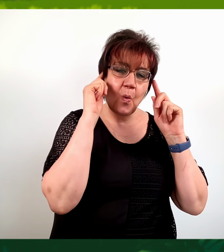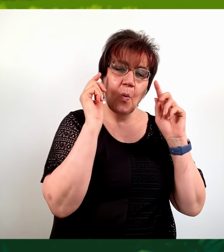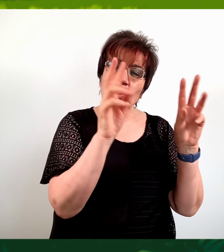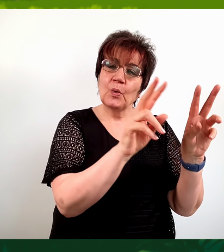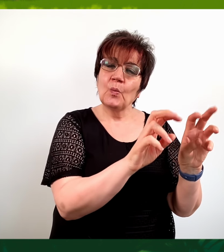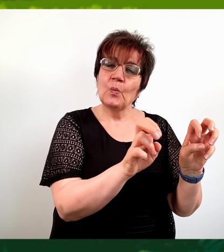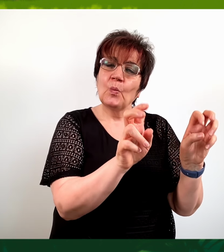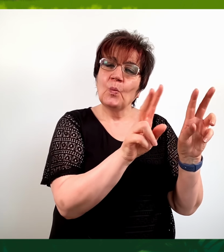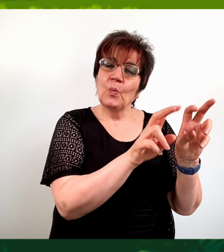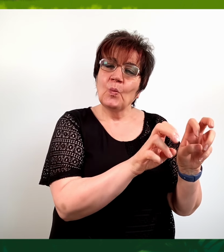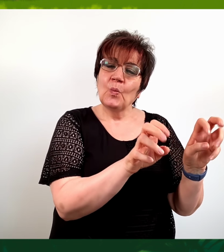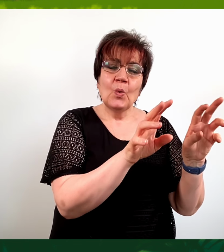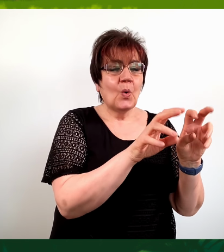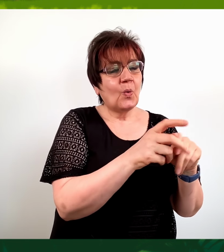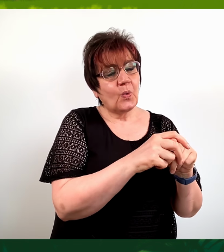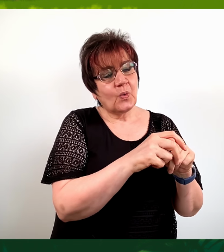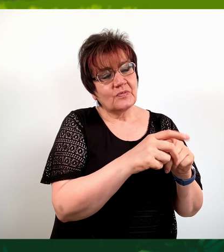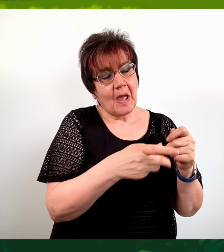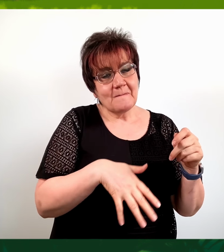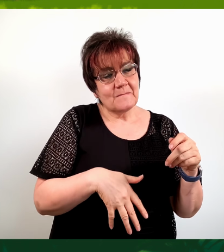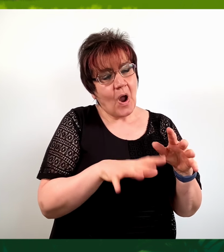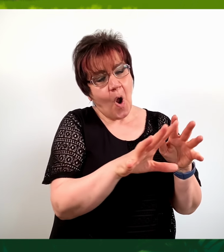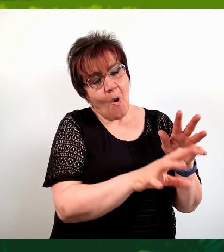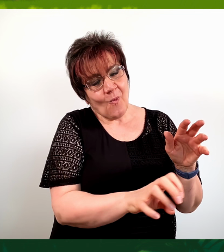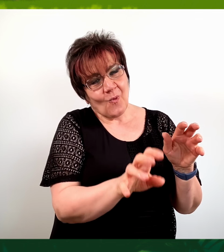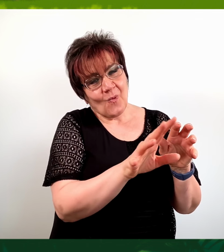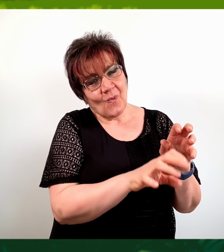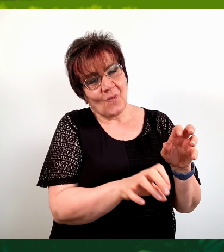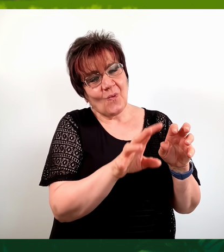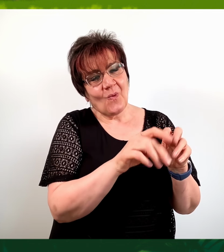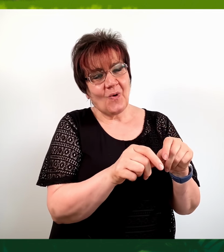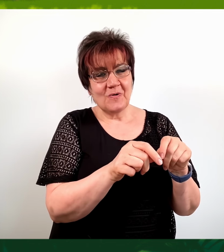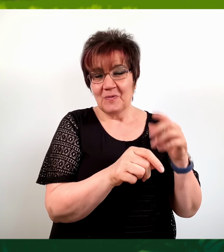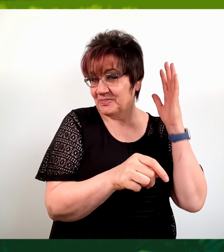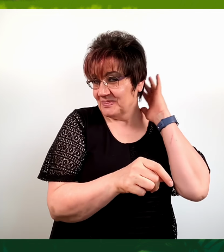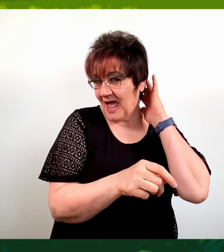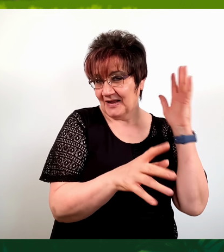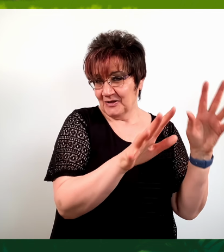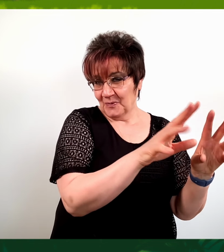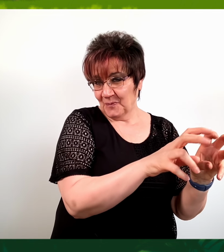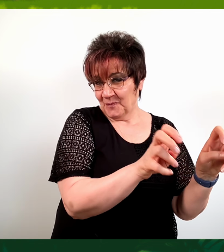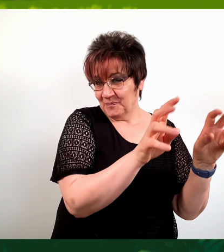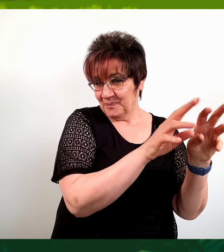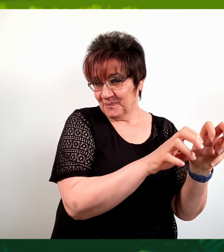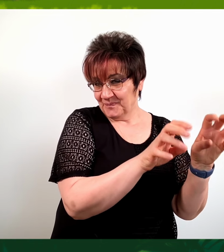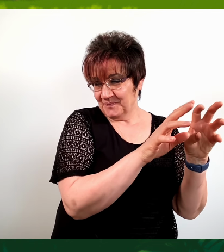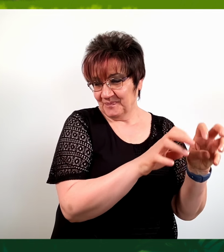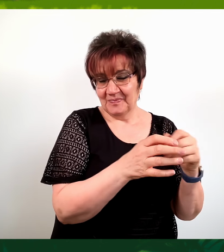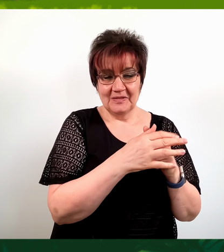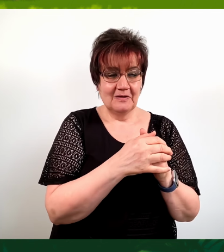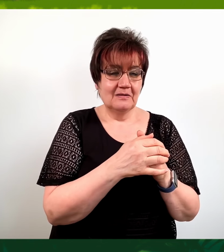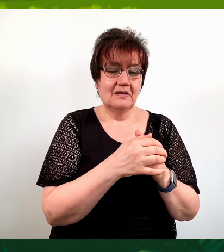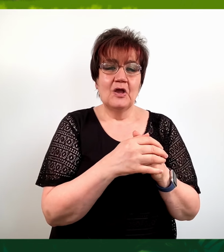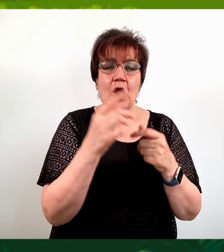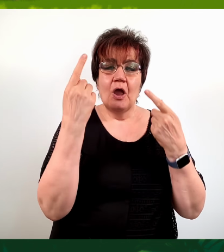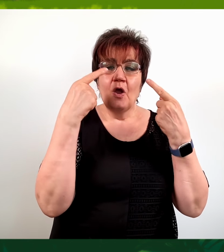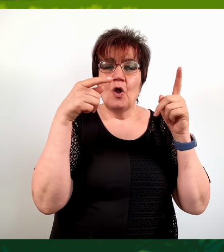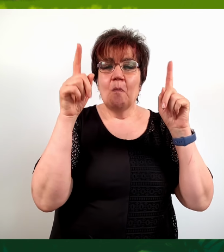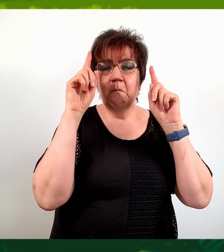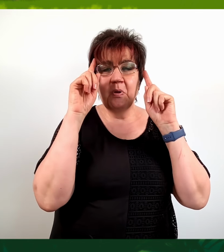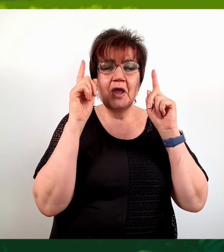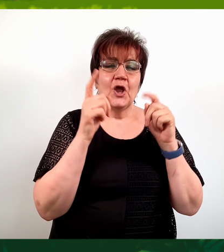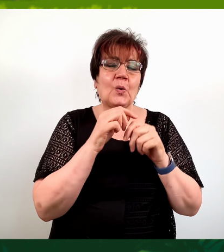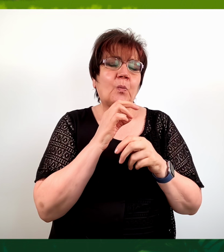hinter den Ohren, dann an seinem Bauch und seinen Nacken. Der Bär